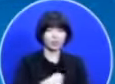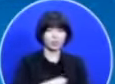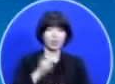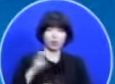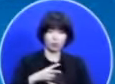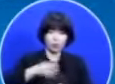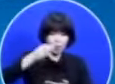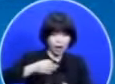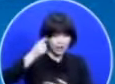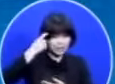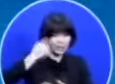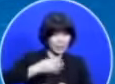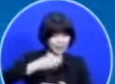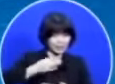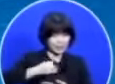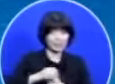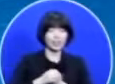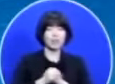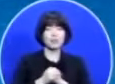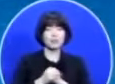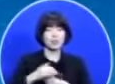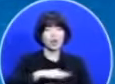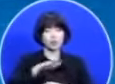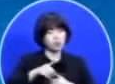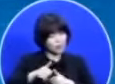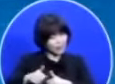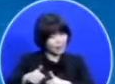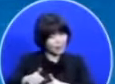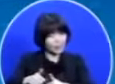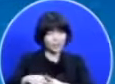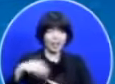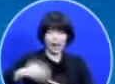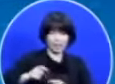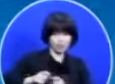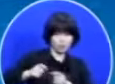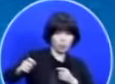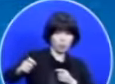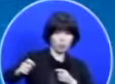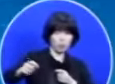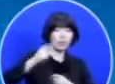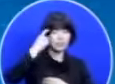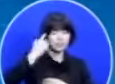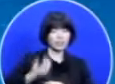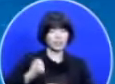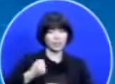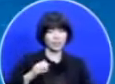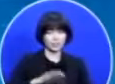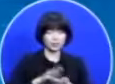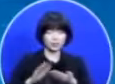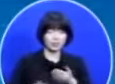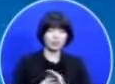가치관이나 우리가 따라 가기에는 아직 점 뭘 다 하는 생각이 들었습니다